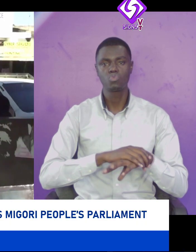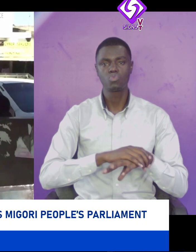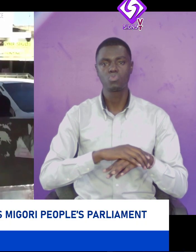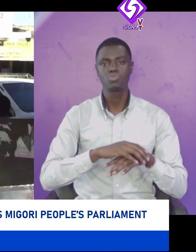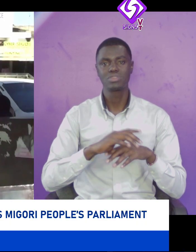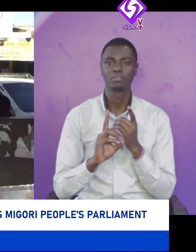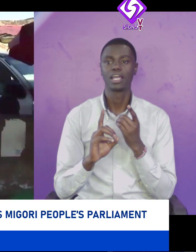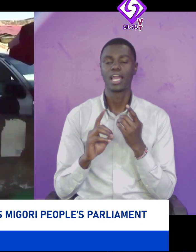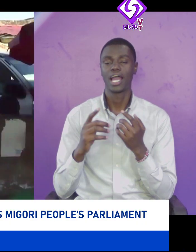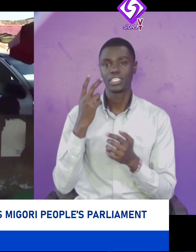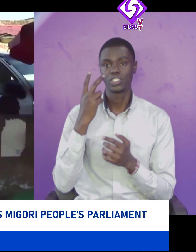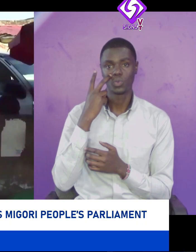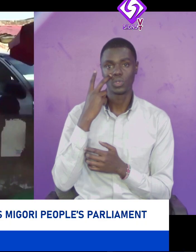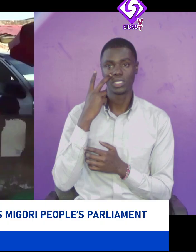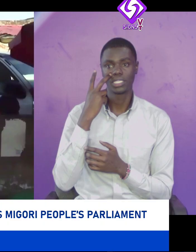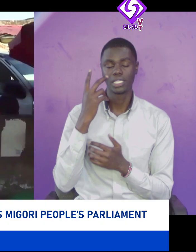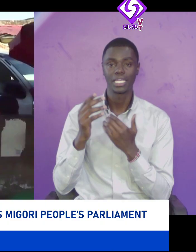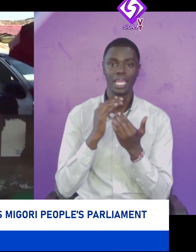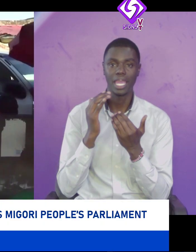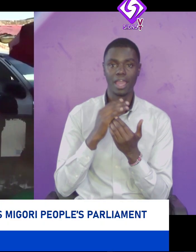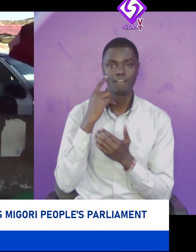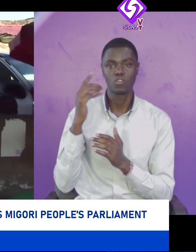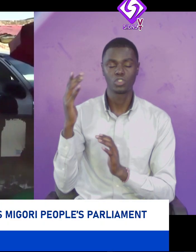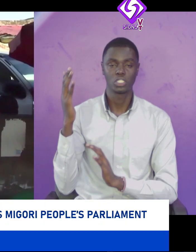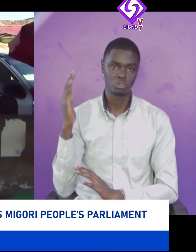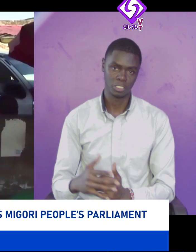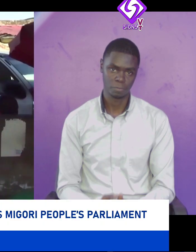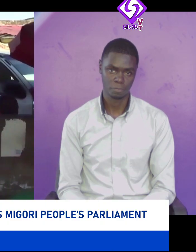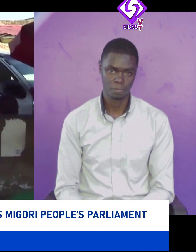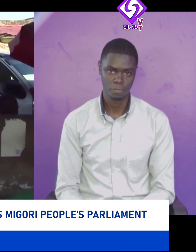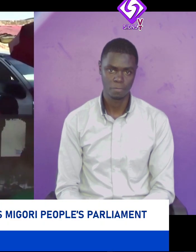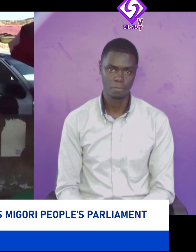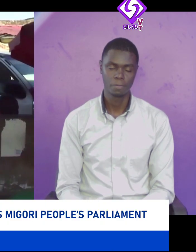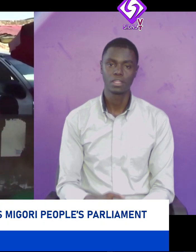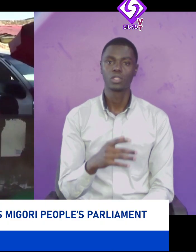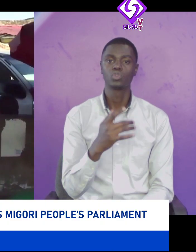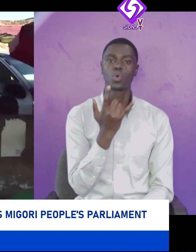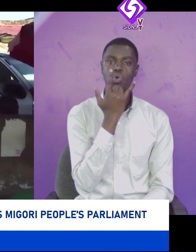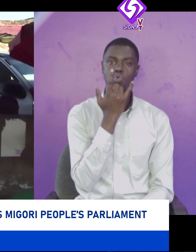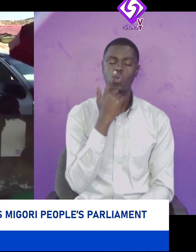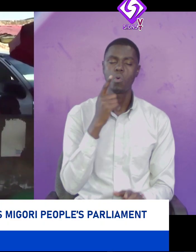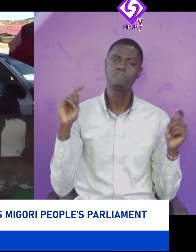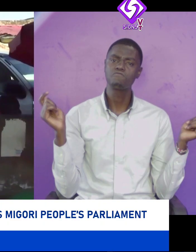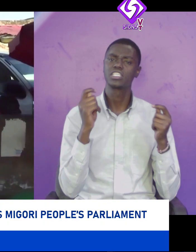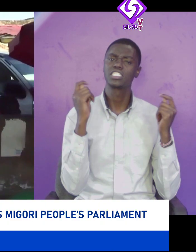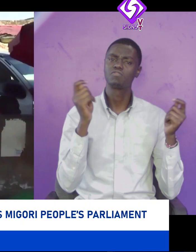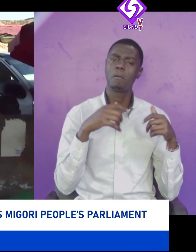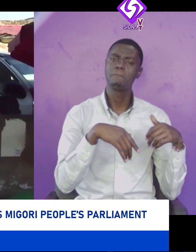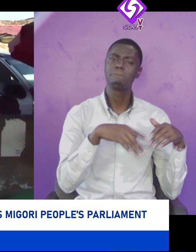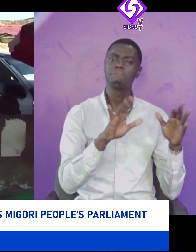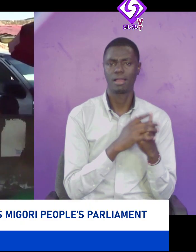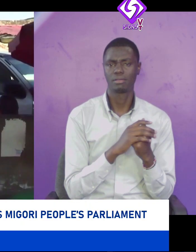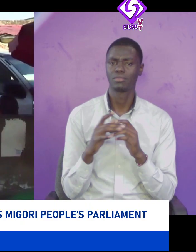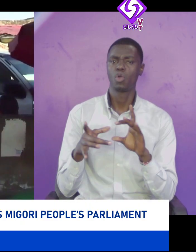mambo ya security vile inavyowezekana. Viongozi wengine wamechukua hii Luo Festival ni kama yake. Tunaomba ushirikiane na